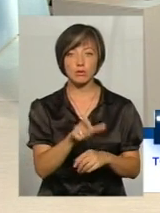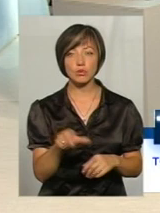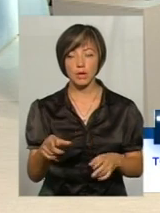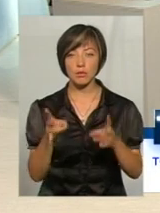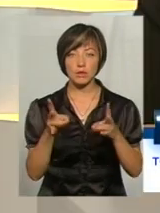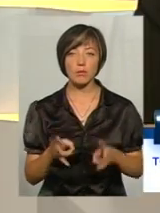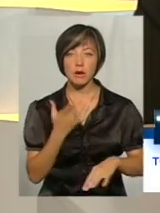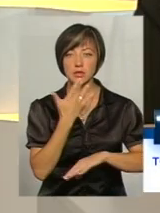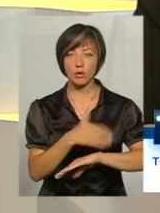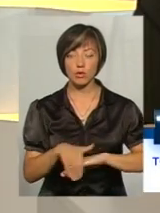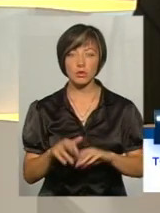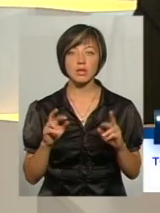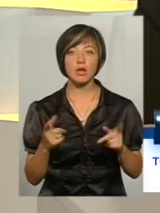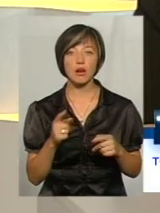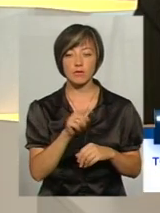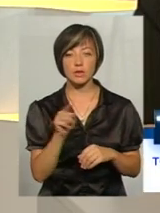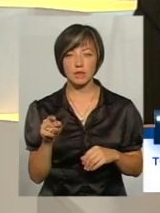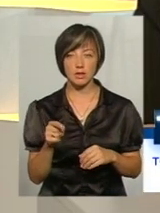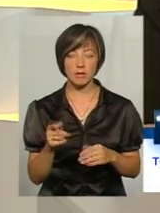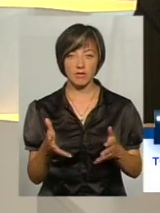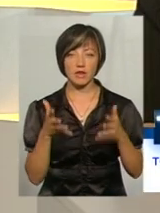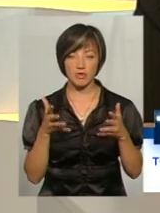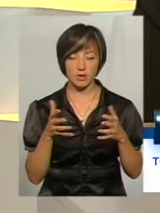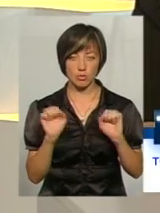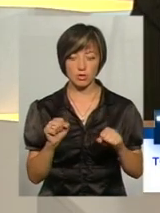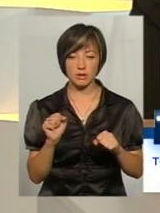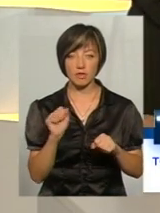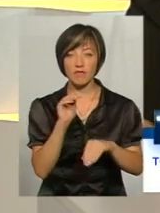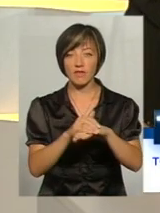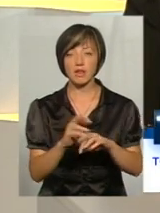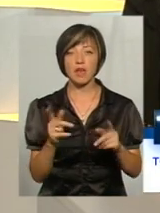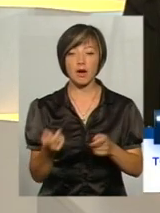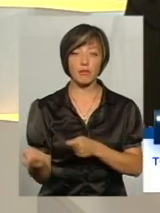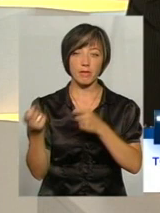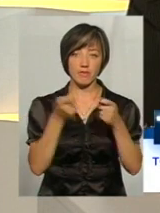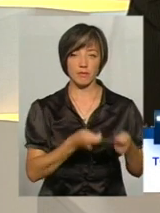потерпає за кордоном, і як виявити тих людей, як можна звідти